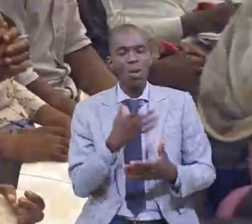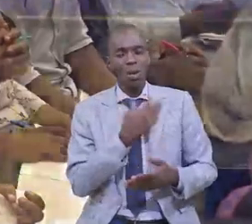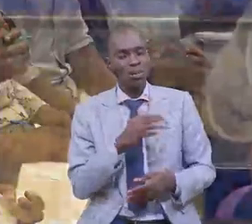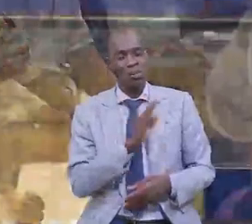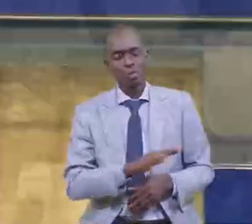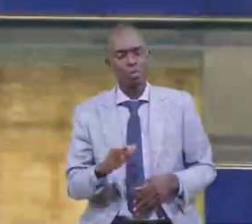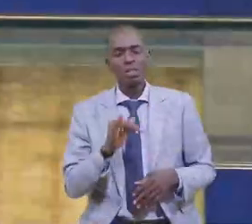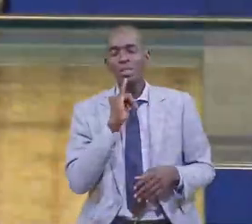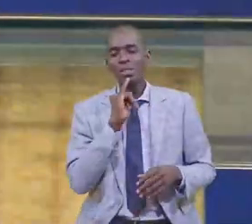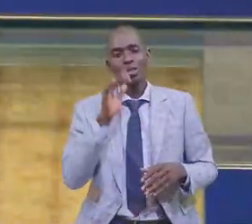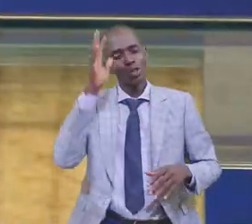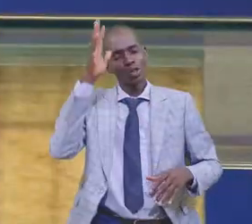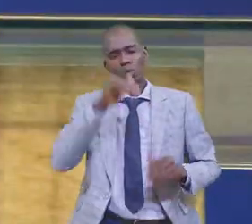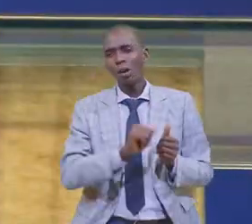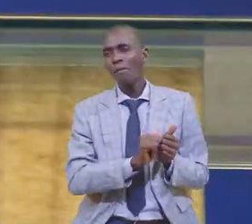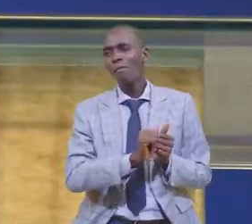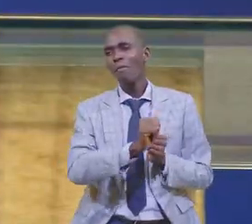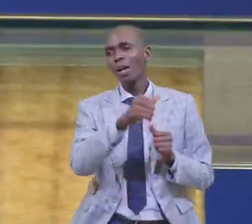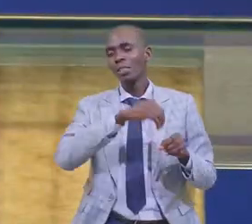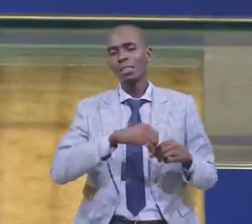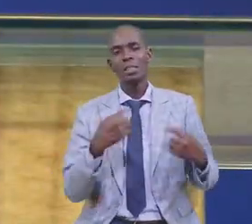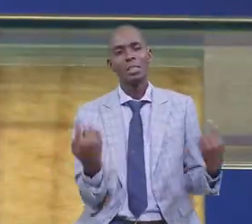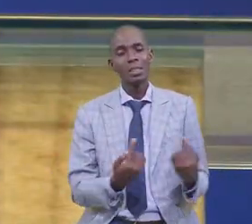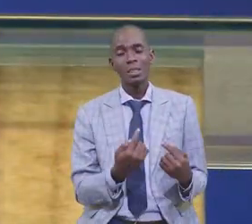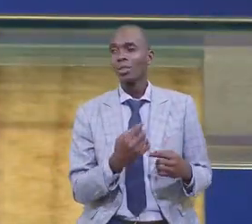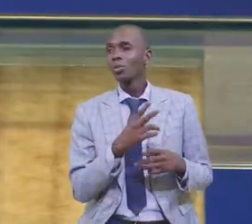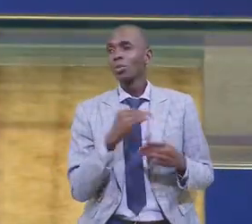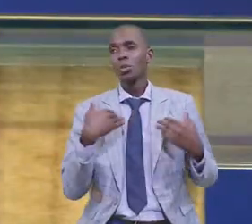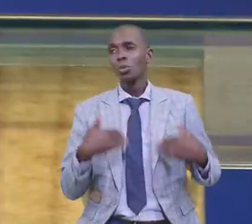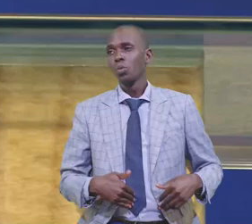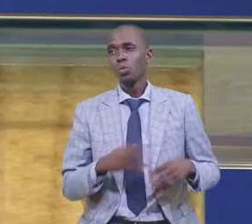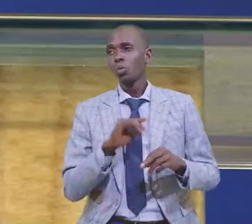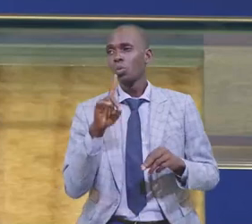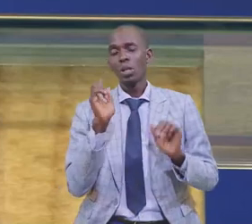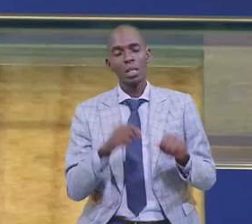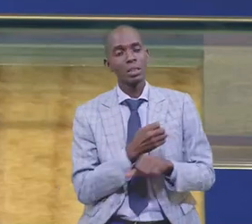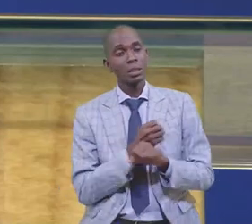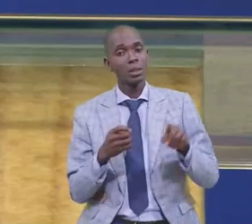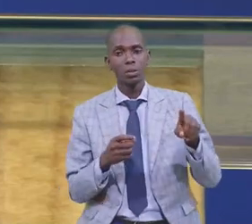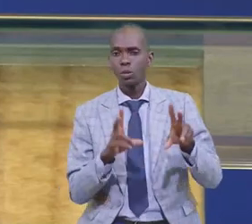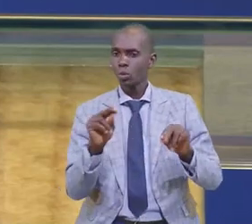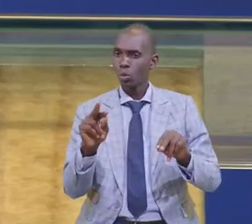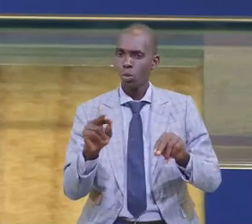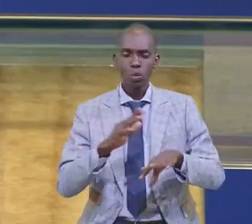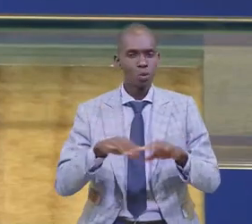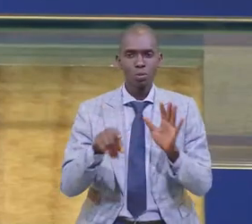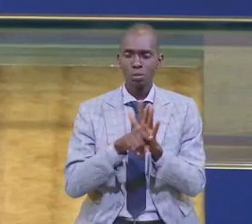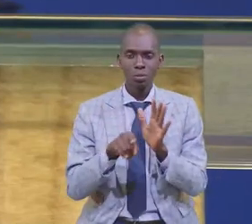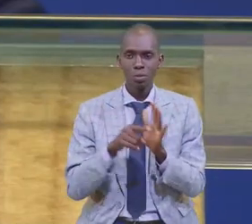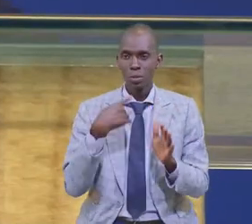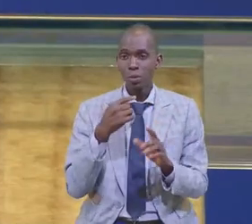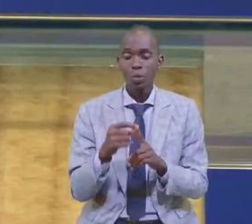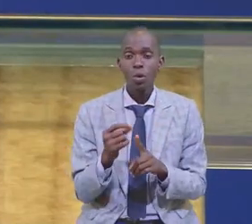loin, que c'est irréparable. Non, si tu peux croire, tout est